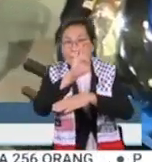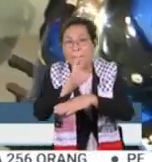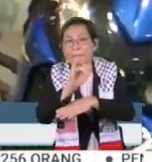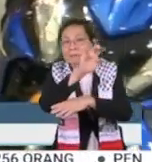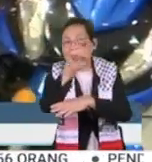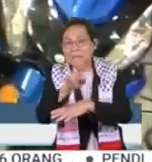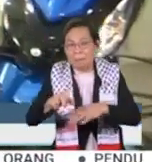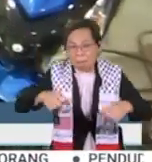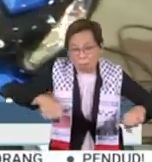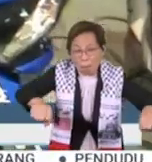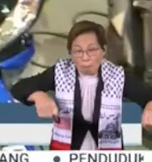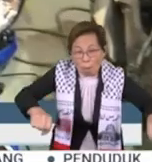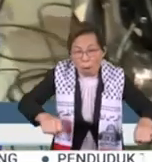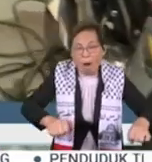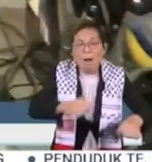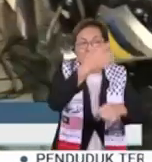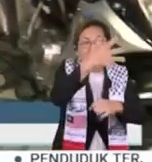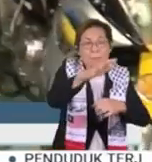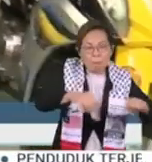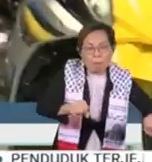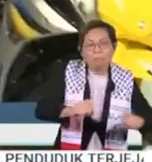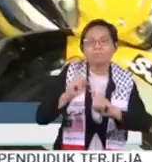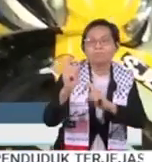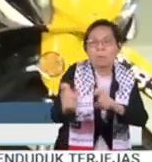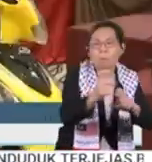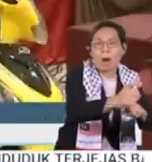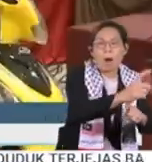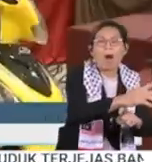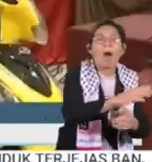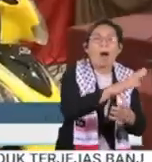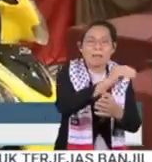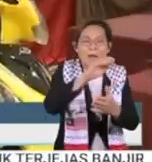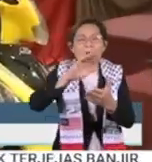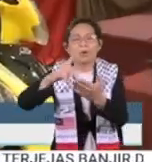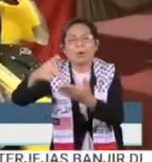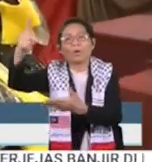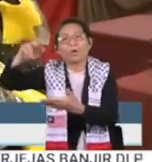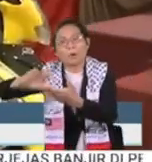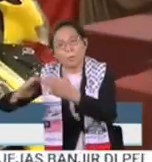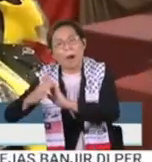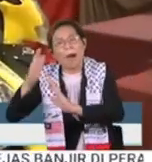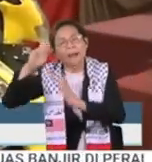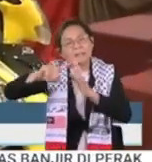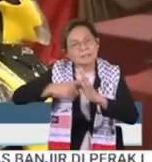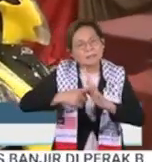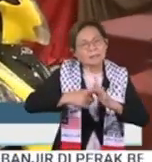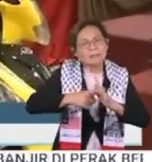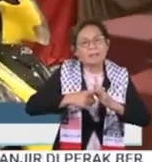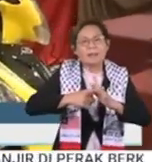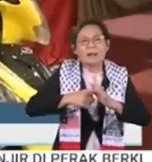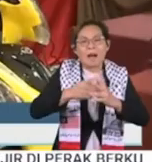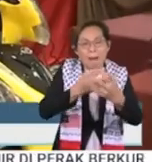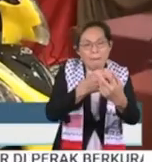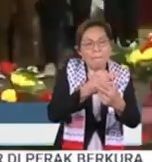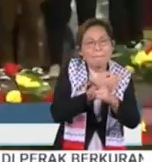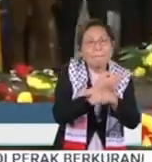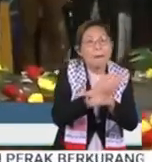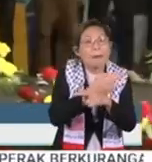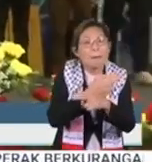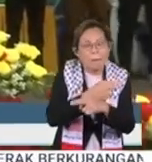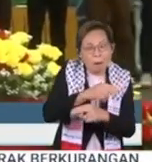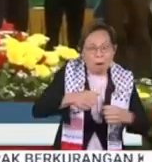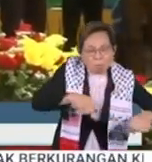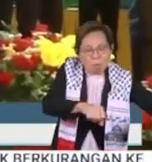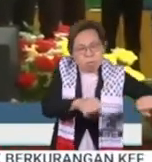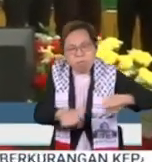motosikal diagihkan kepada alumni Politeknik dan College Community yang akan beroperasi sebagai mekanik bergerak. Sejak